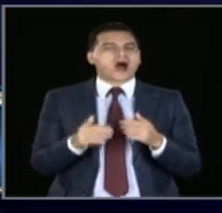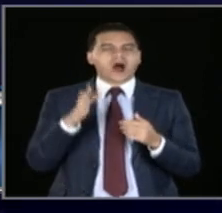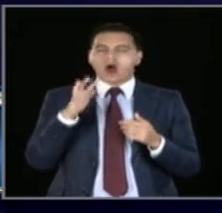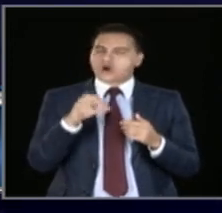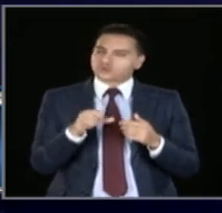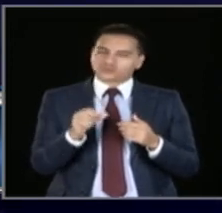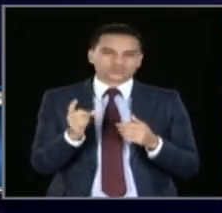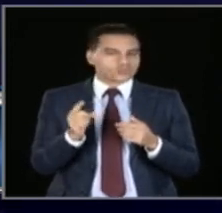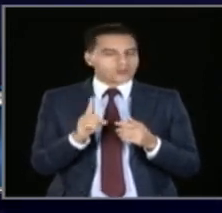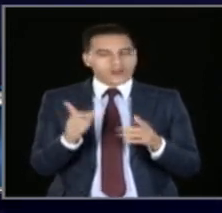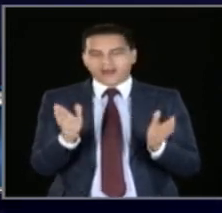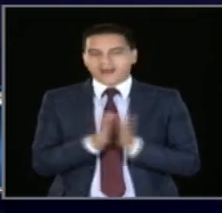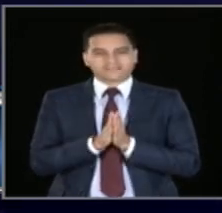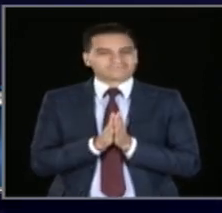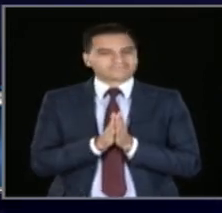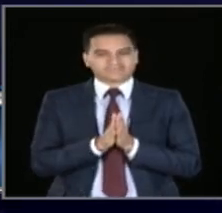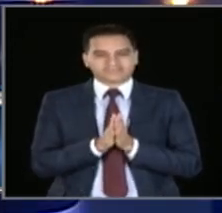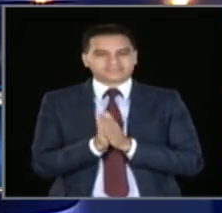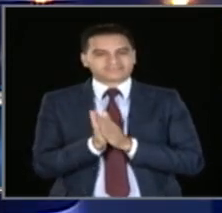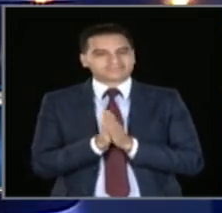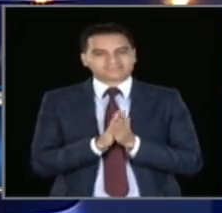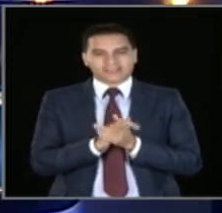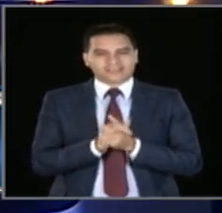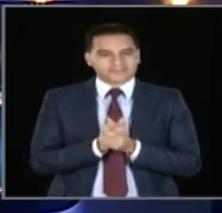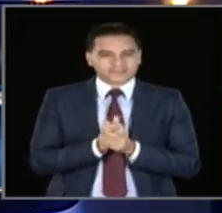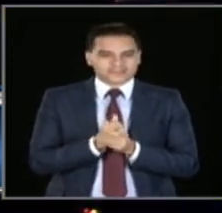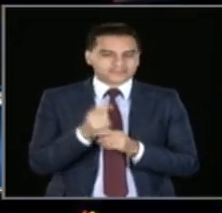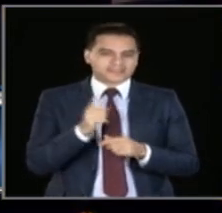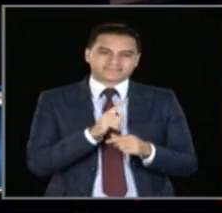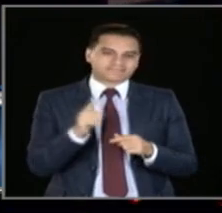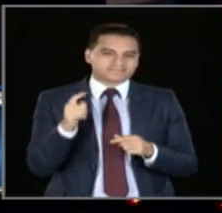تامر عاشور للاسف الشديد اجابه خاطئه